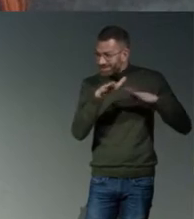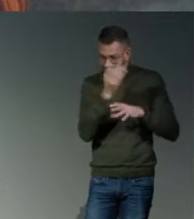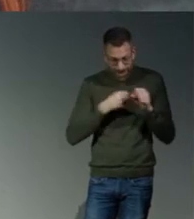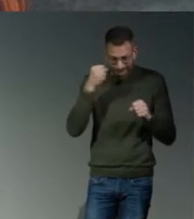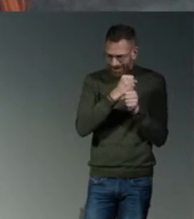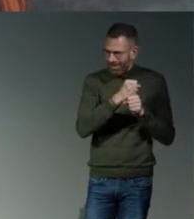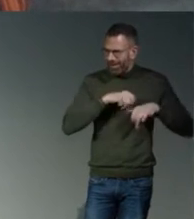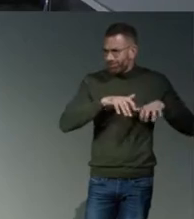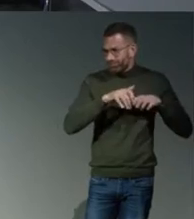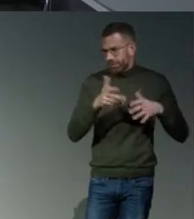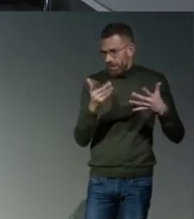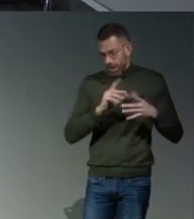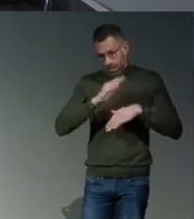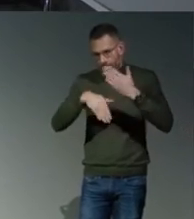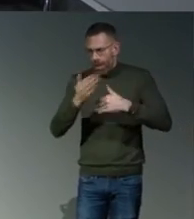vont changer le monde.